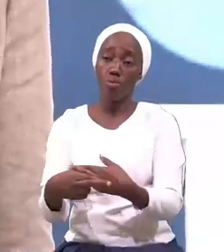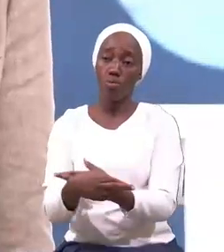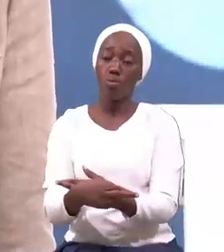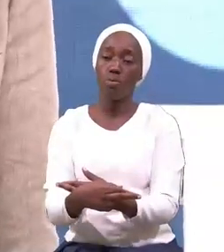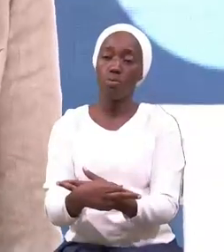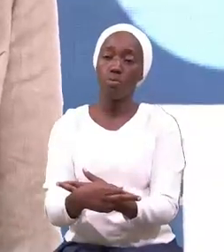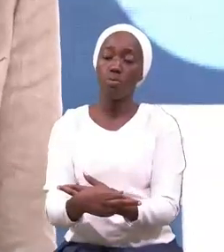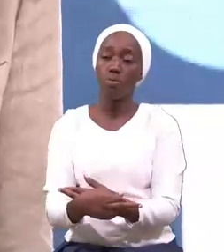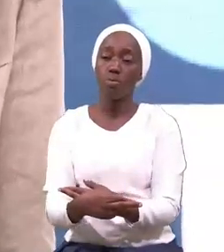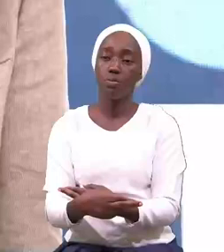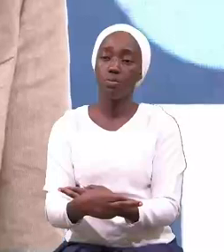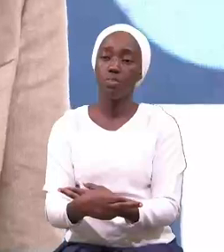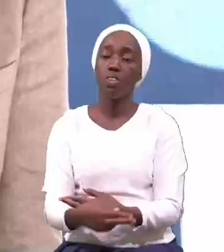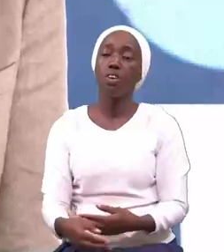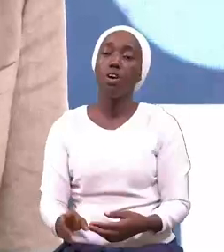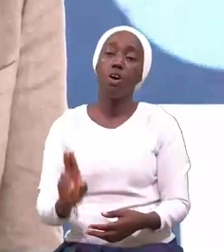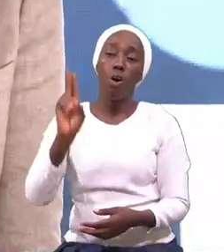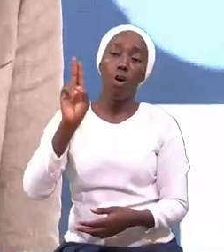C'était dans la chambre haute.